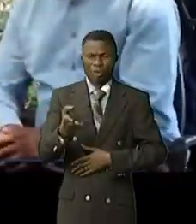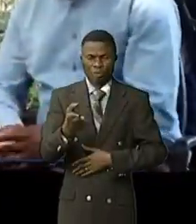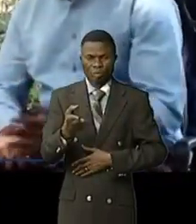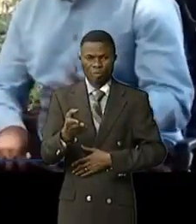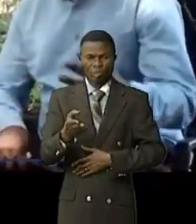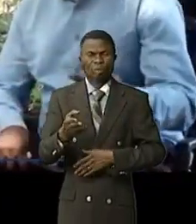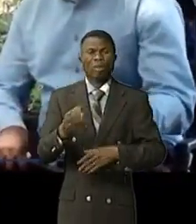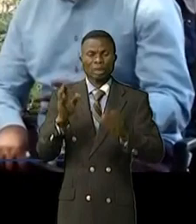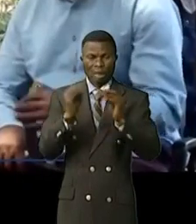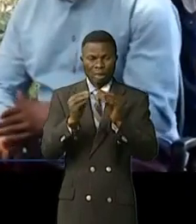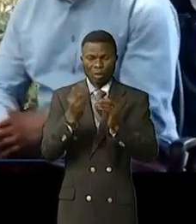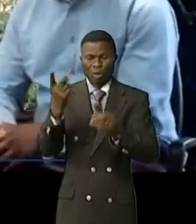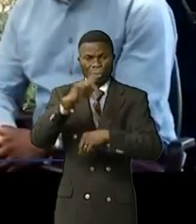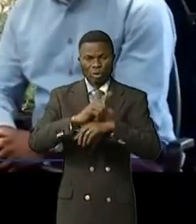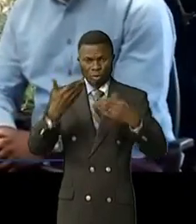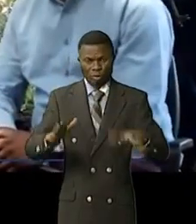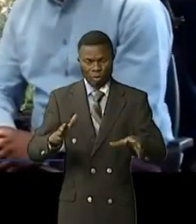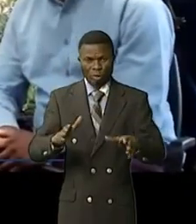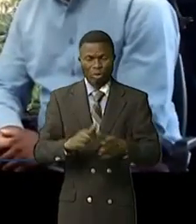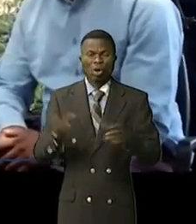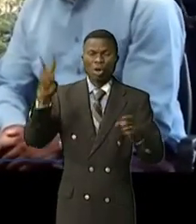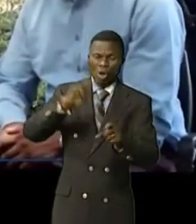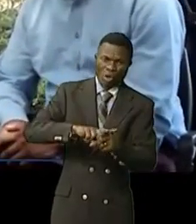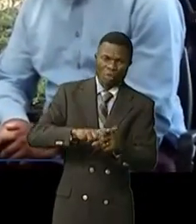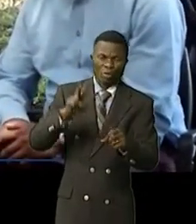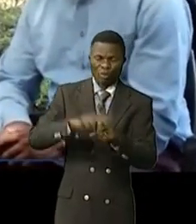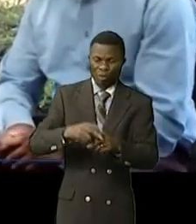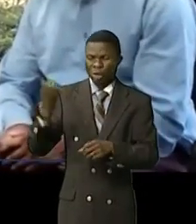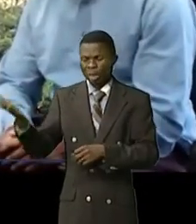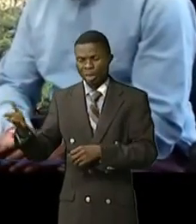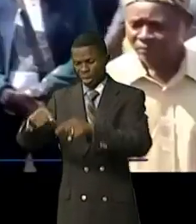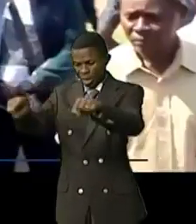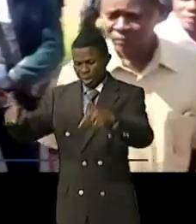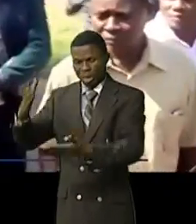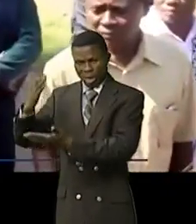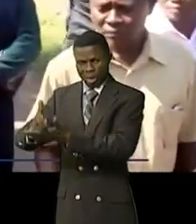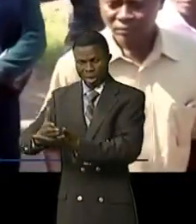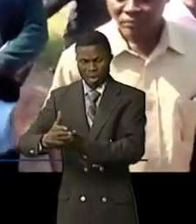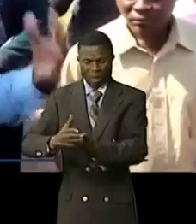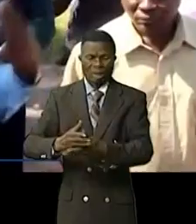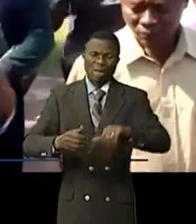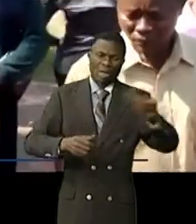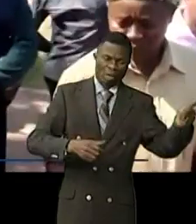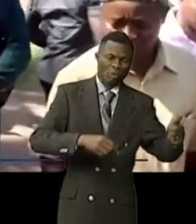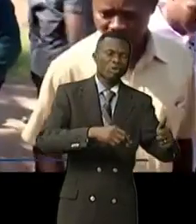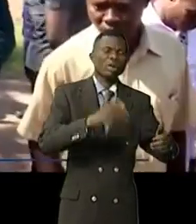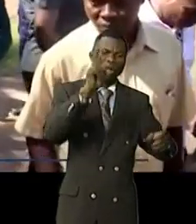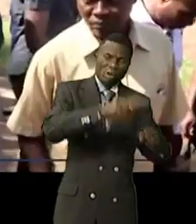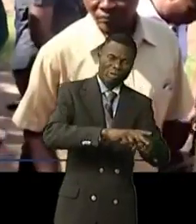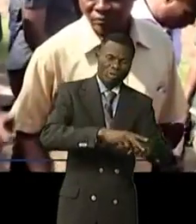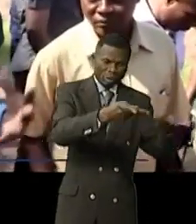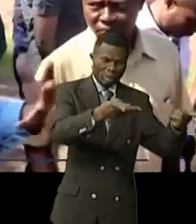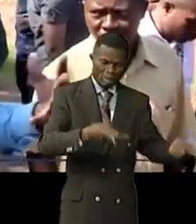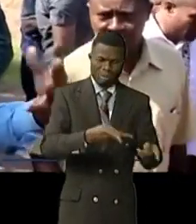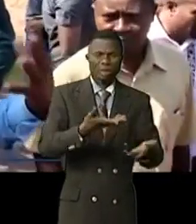de toutes ces consultations que ce sont des violations de part et d'autre des limites de terre entre Mbanda et Ligotébé qui en sont à la